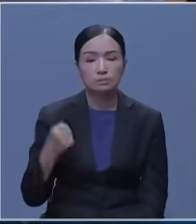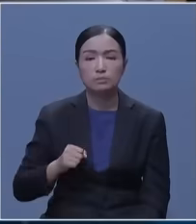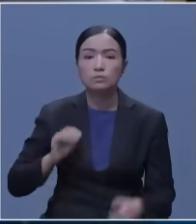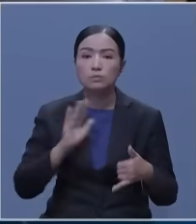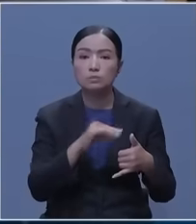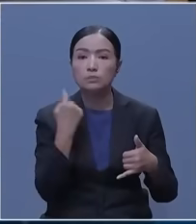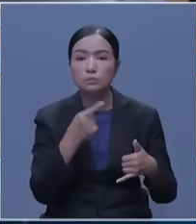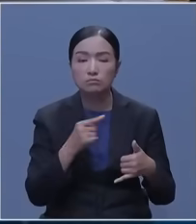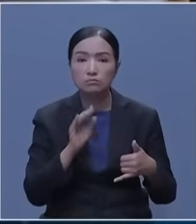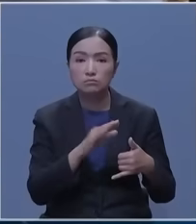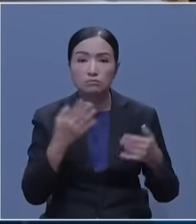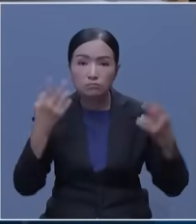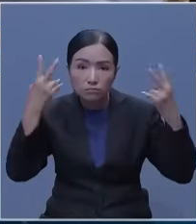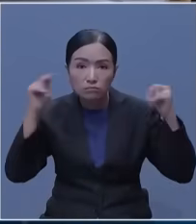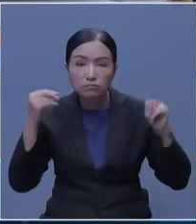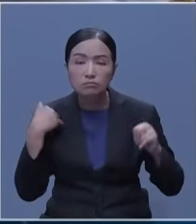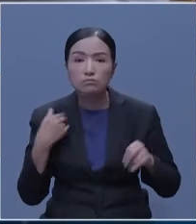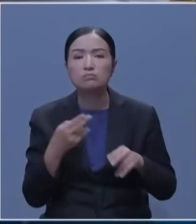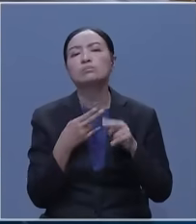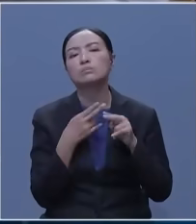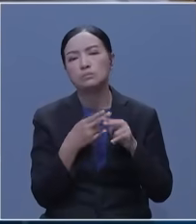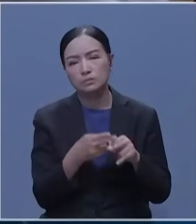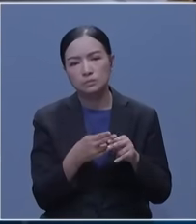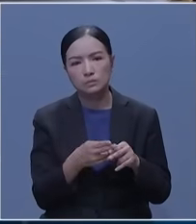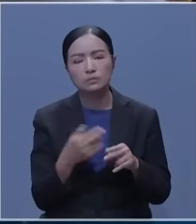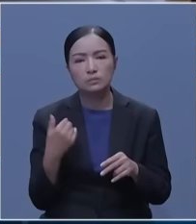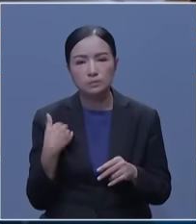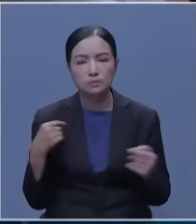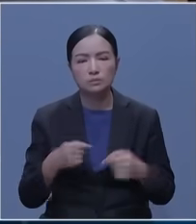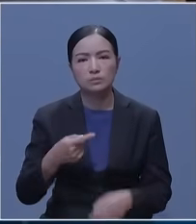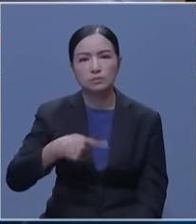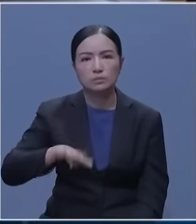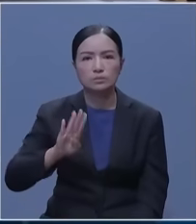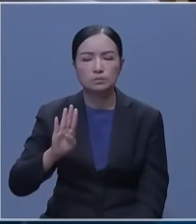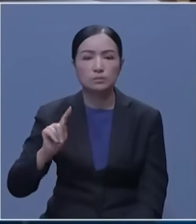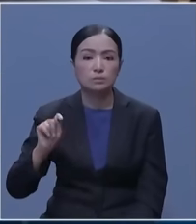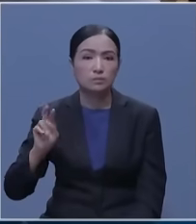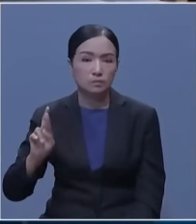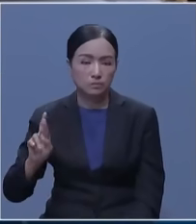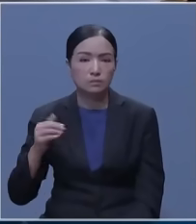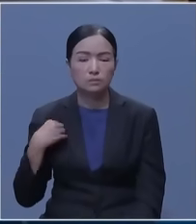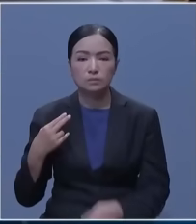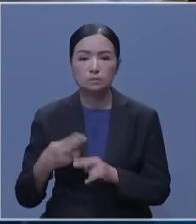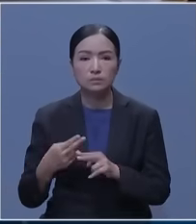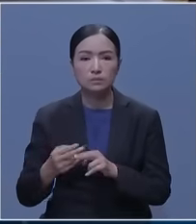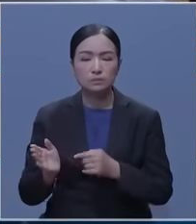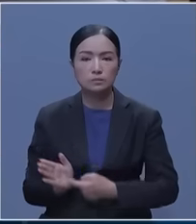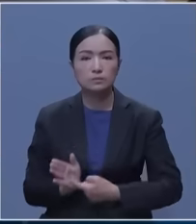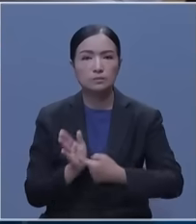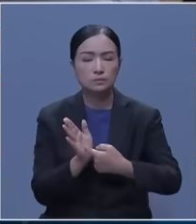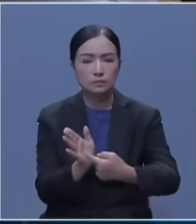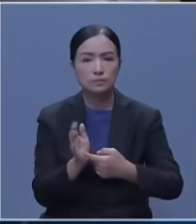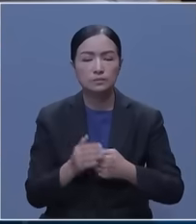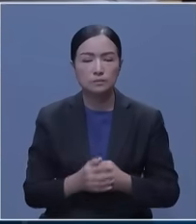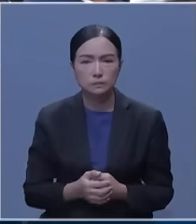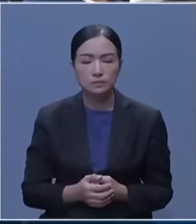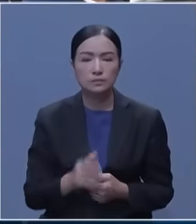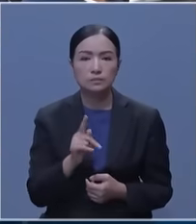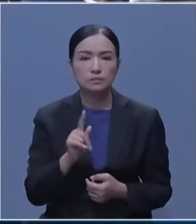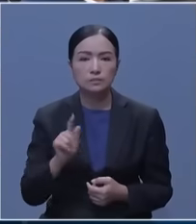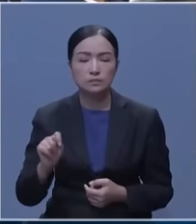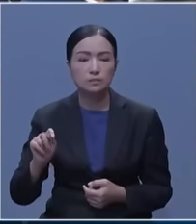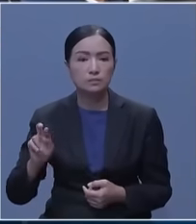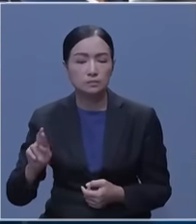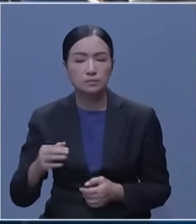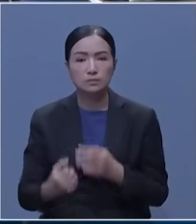งๆเนี่ยนะครับก็คือมีเฉพาะส่วนที่เป็นผบ.ตร.ที่จะต้องเสนอชื่อแล้วชูชื่อเนี่ยเข้าไปที่กตร.อ